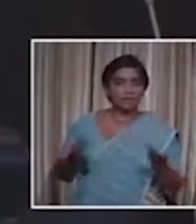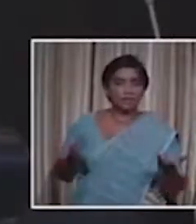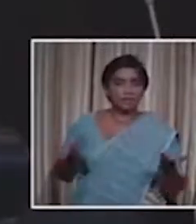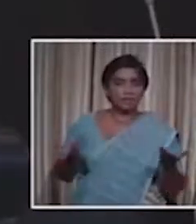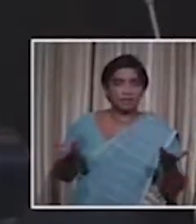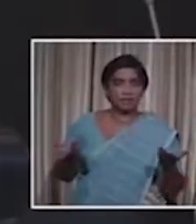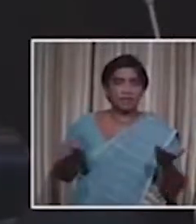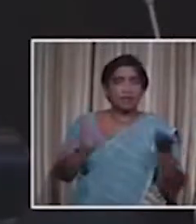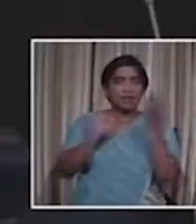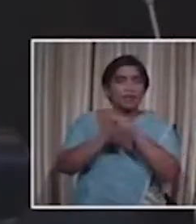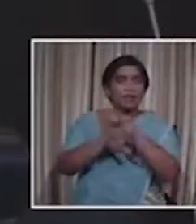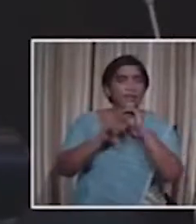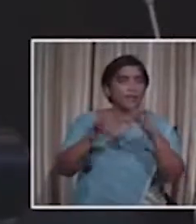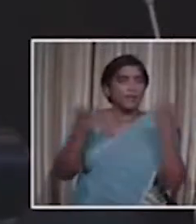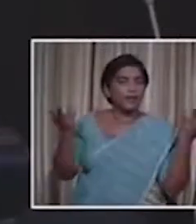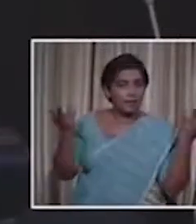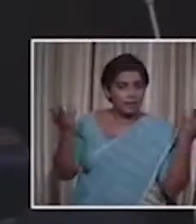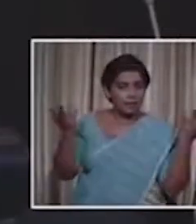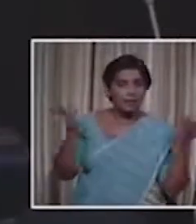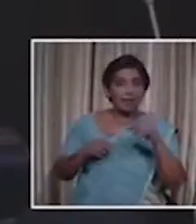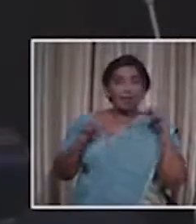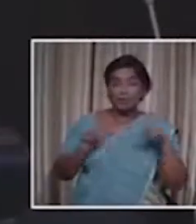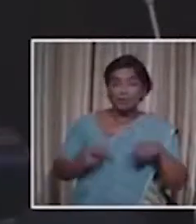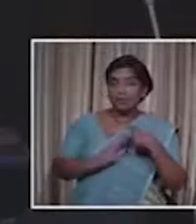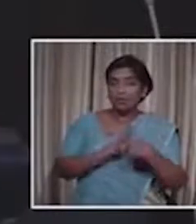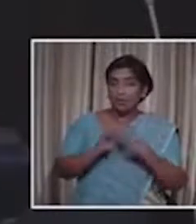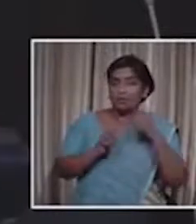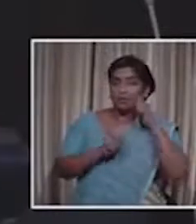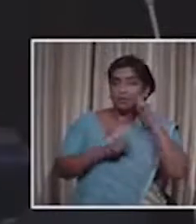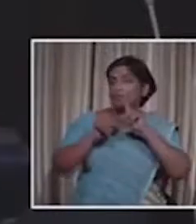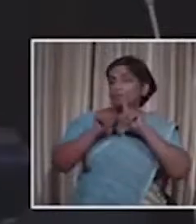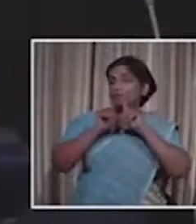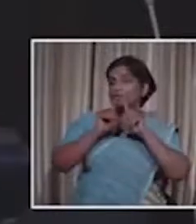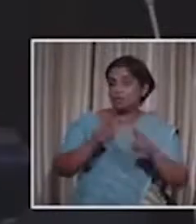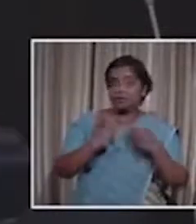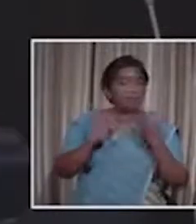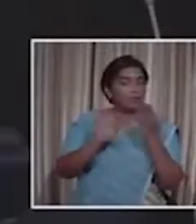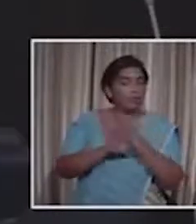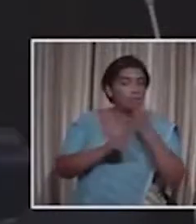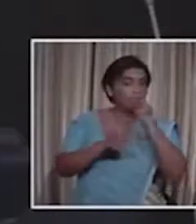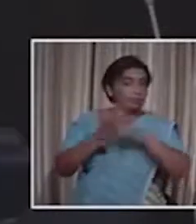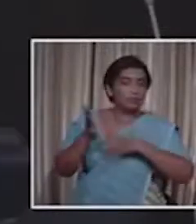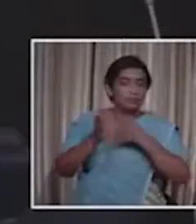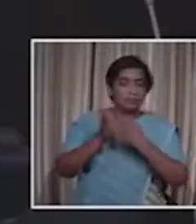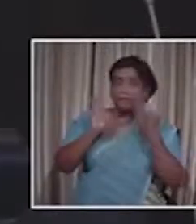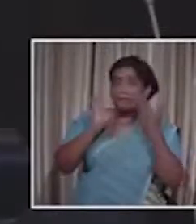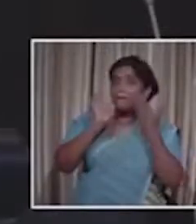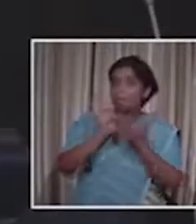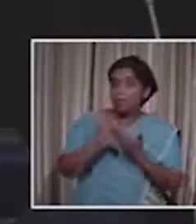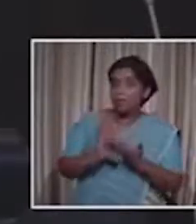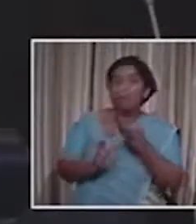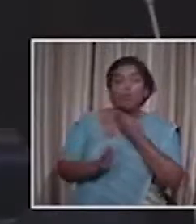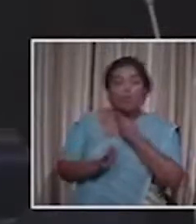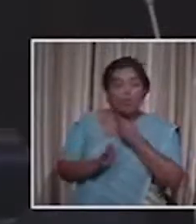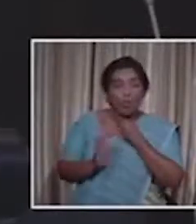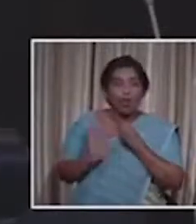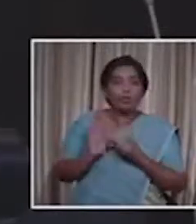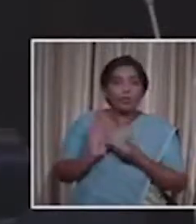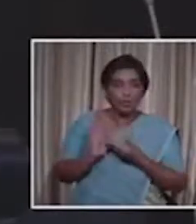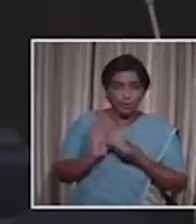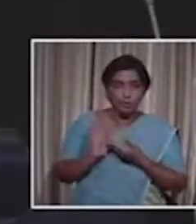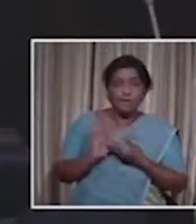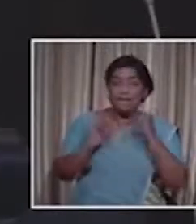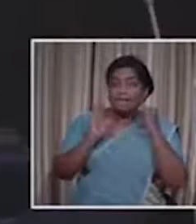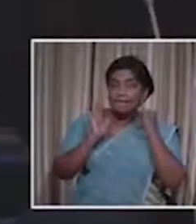உண்மை நிலவரம் அதன் ஊடாகவே தெளிவாக தெரிய வந்துள்ளது. பகுகி அயவை எதிர்பார்க்கல தீர்ணே சம்பூர்ண பொருவாக் வரதி தத்த